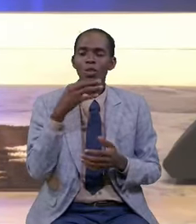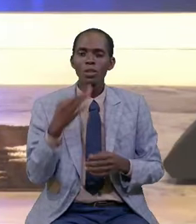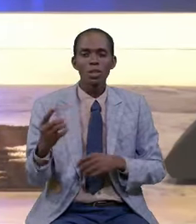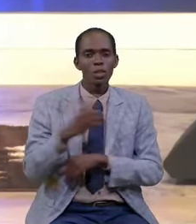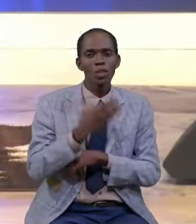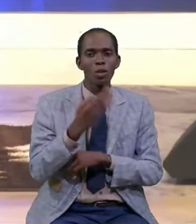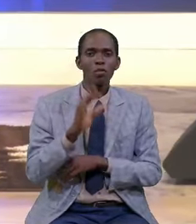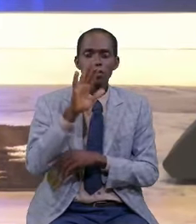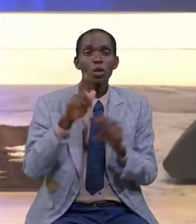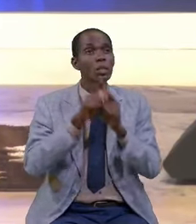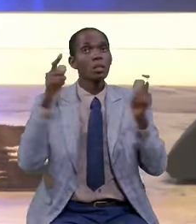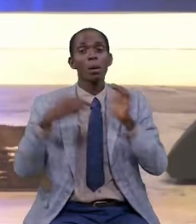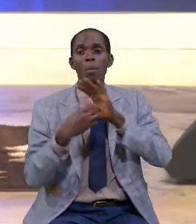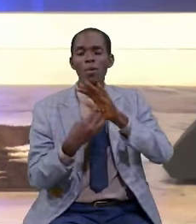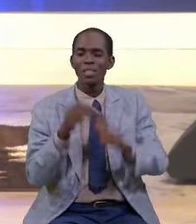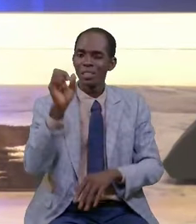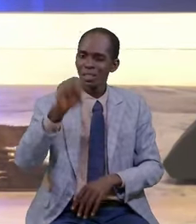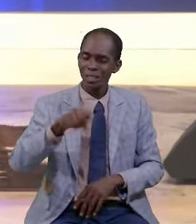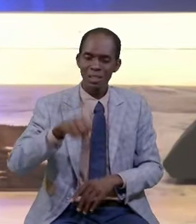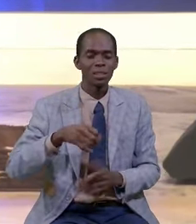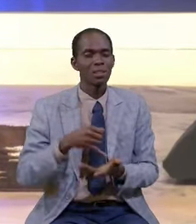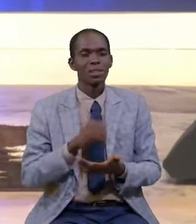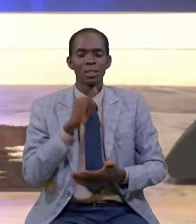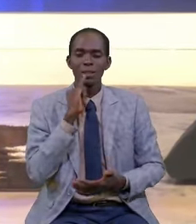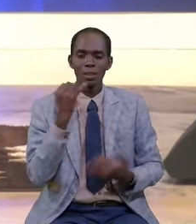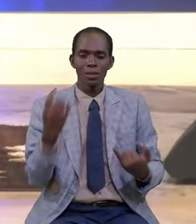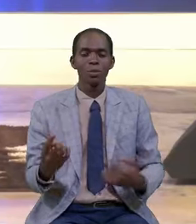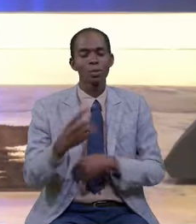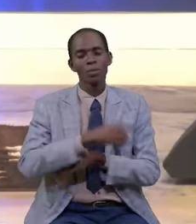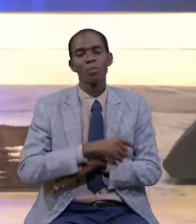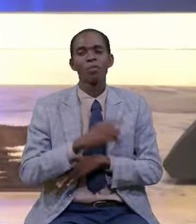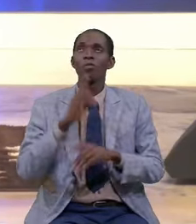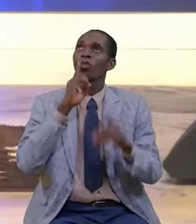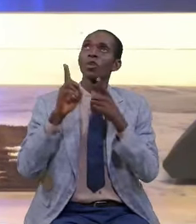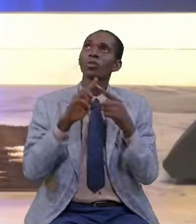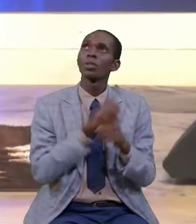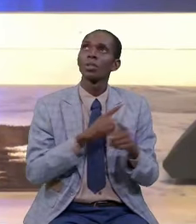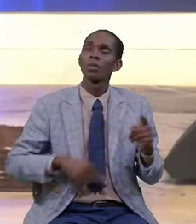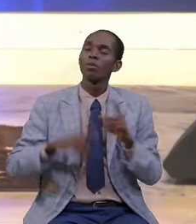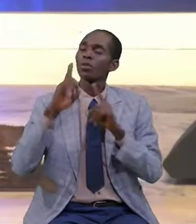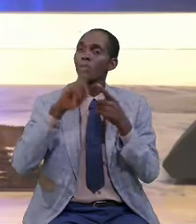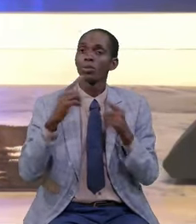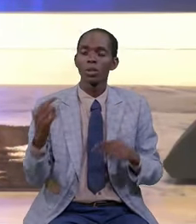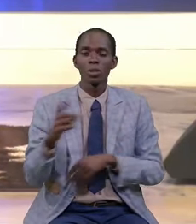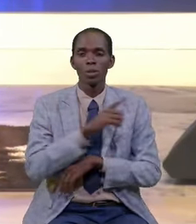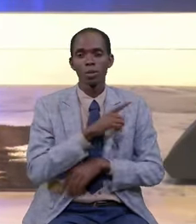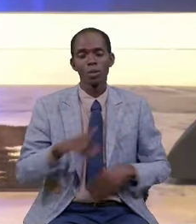Oui, oui, il en est ainsi. Parlez au Seigneur, c'est ça. C'est le